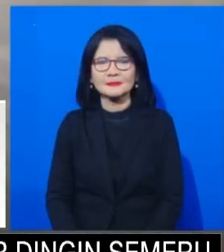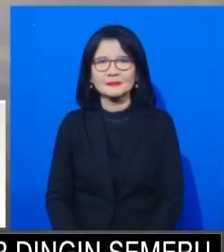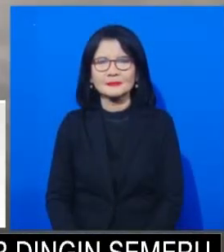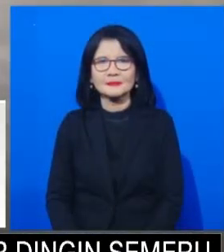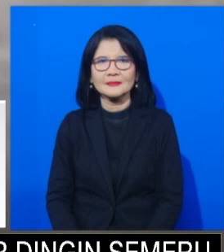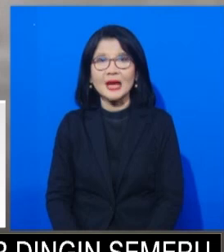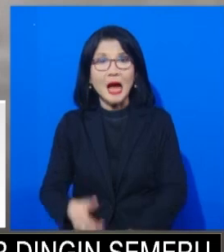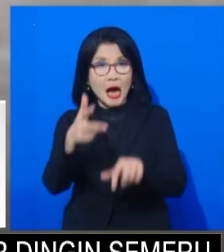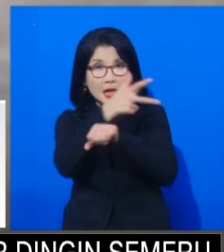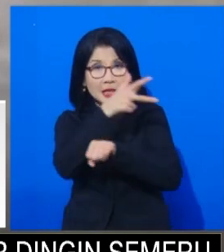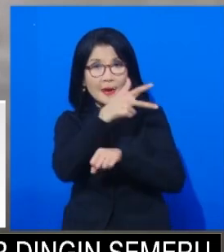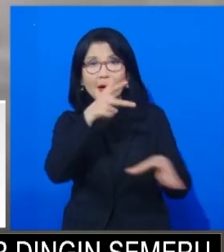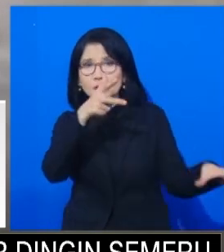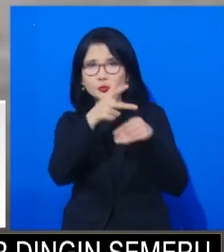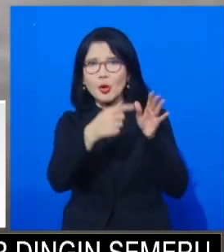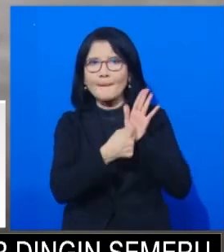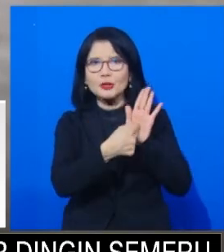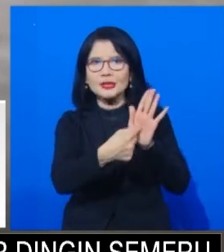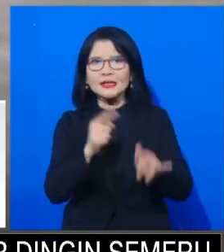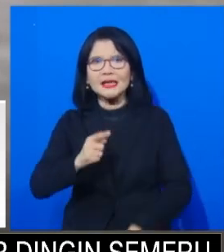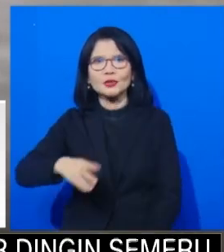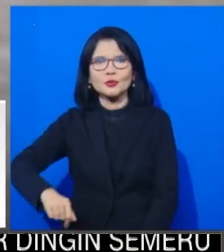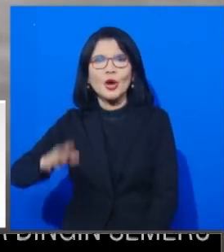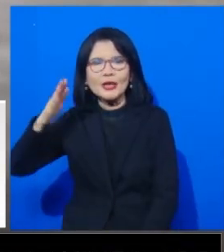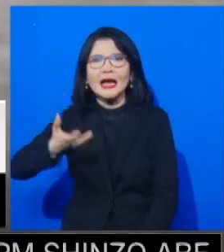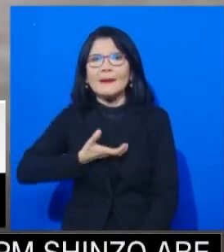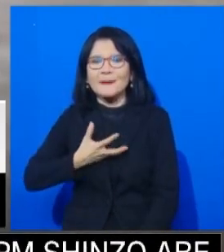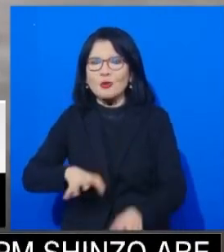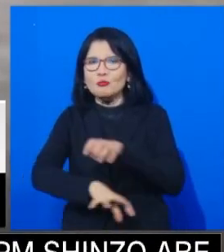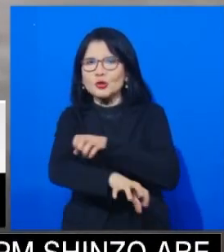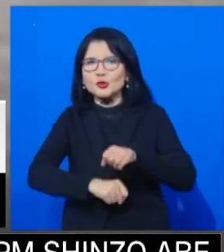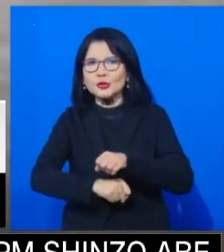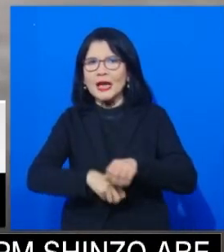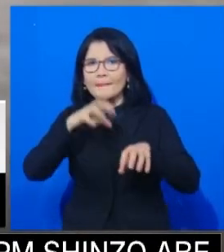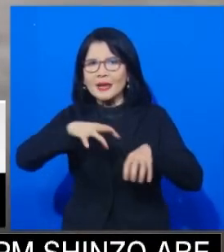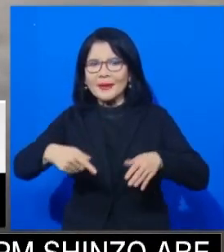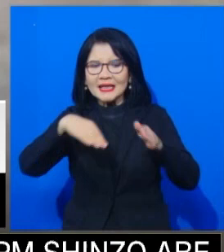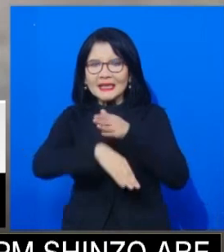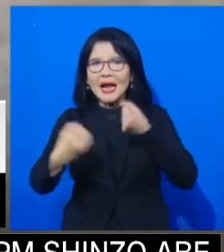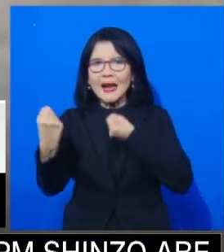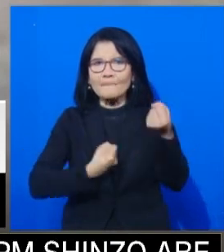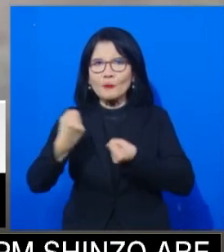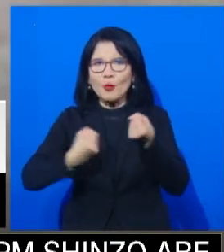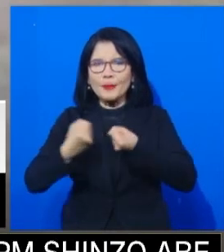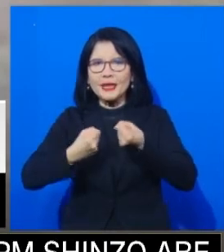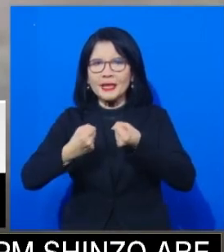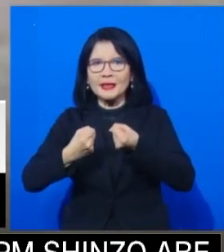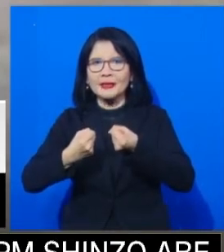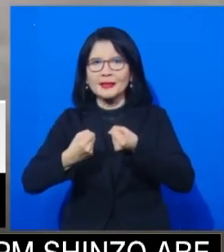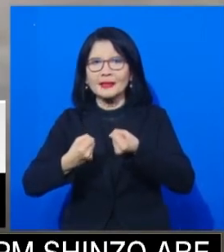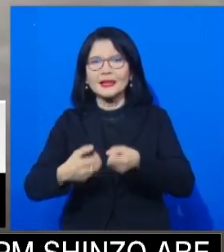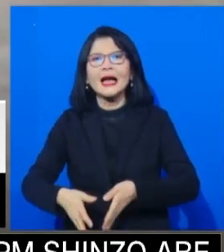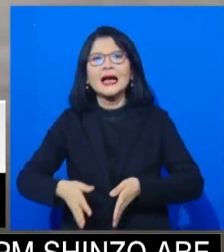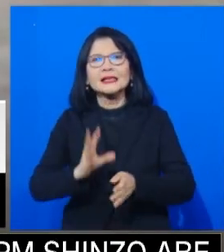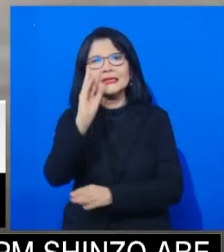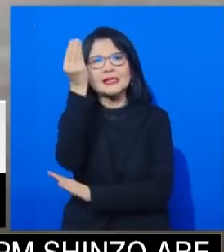rekaman CCTV ini memperlihatkan seorang pria yang hendak mencuri barang-barang berharga yang berada di dalam mobil di kawasan Jalan Meruya Kembangan